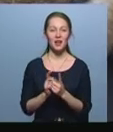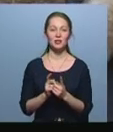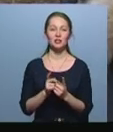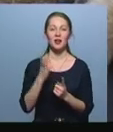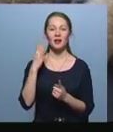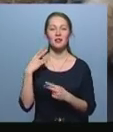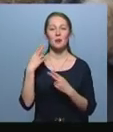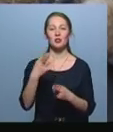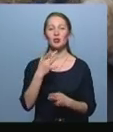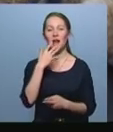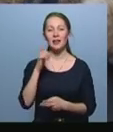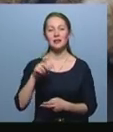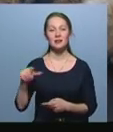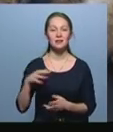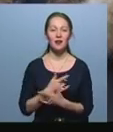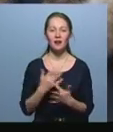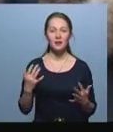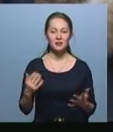приезжали